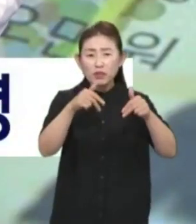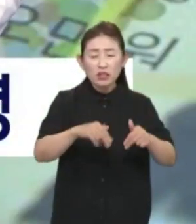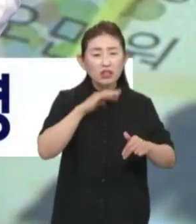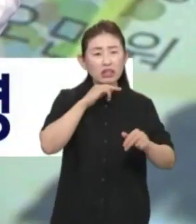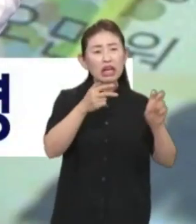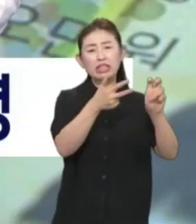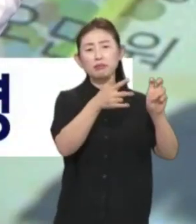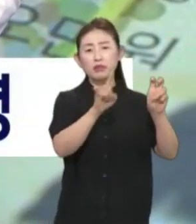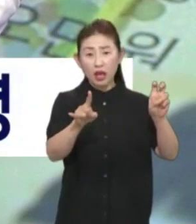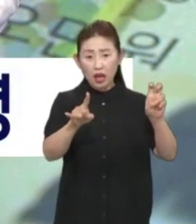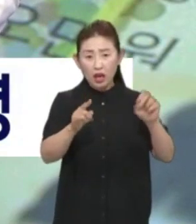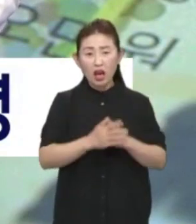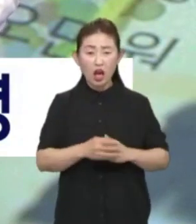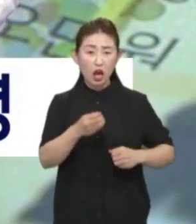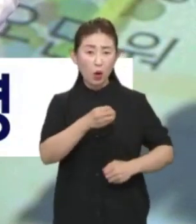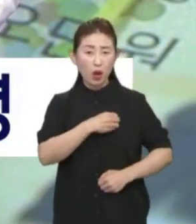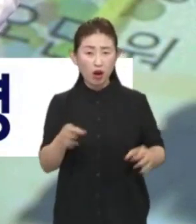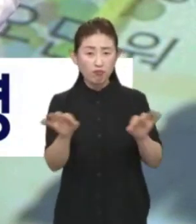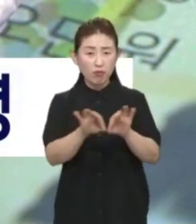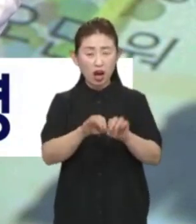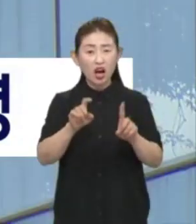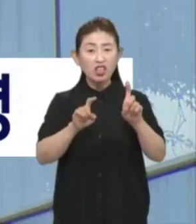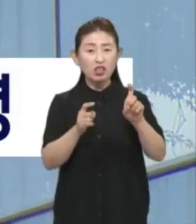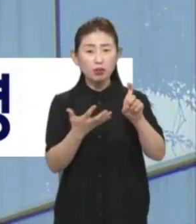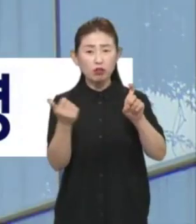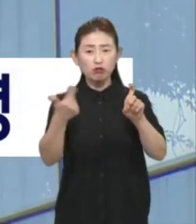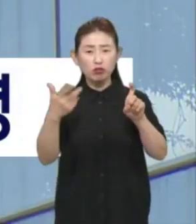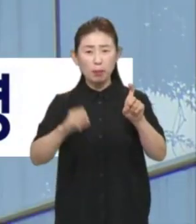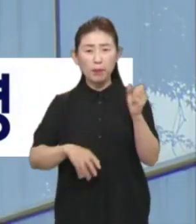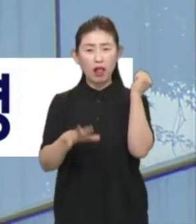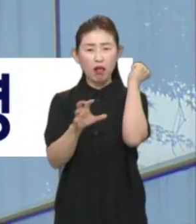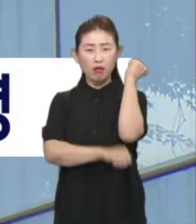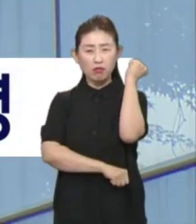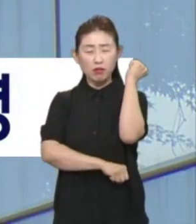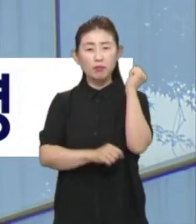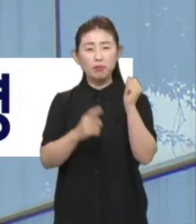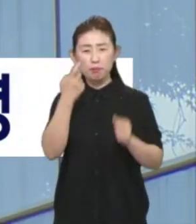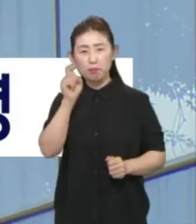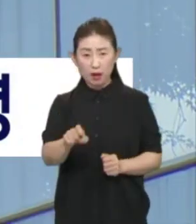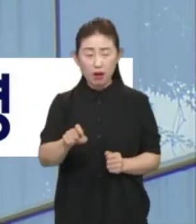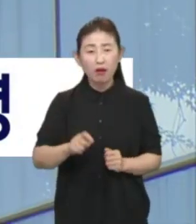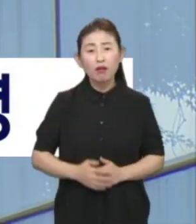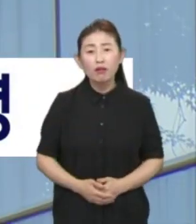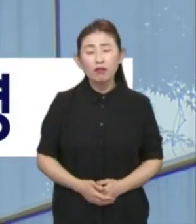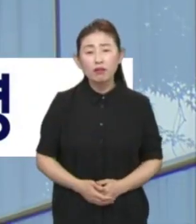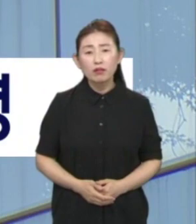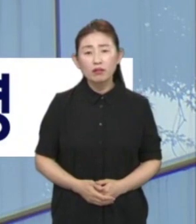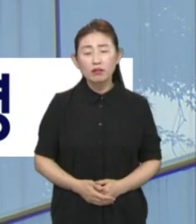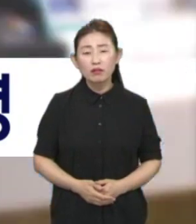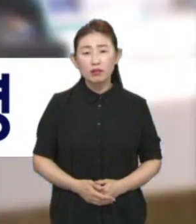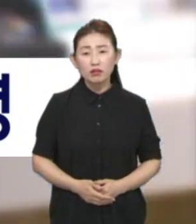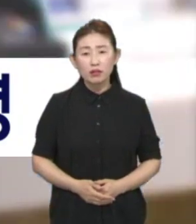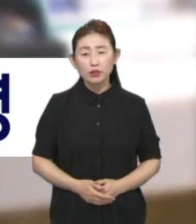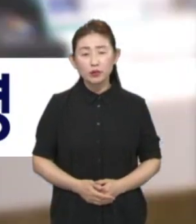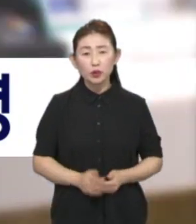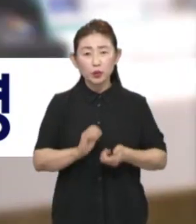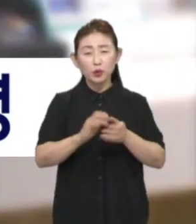농협에서 20대 직원이 조합원의 출자금 11억 6천여만 원가량을 횡령한 사실이 적발됐습니다.